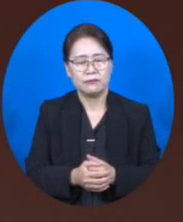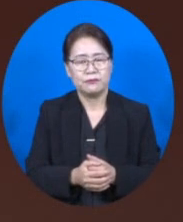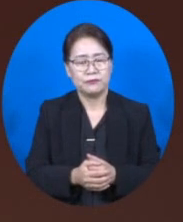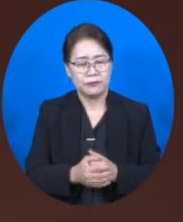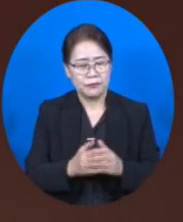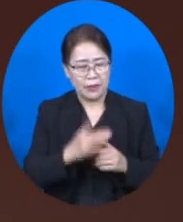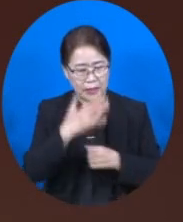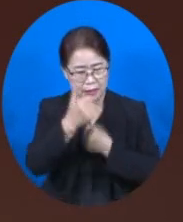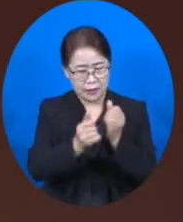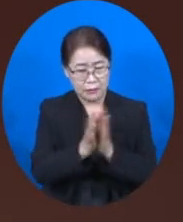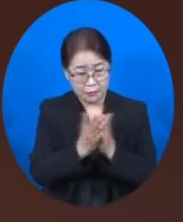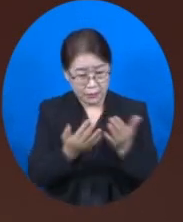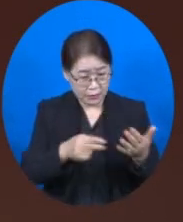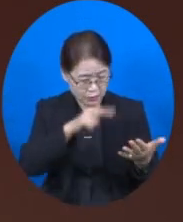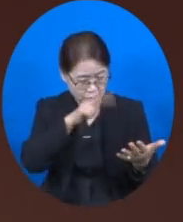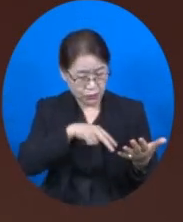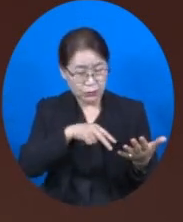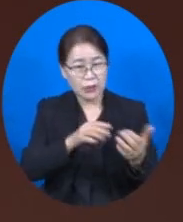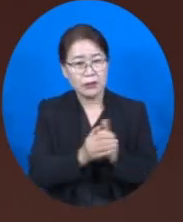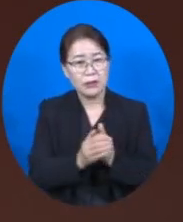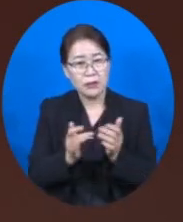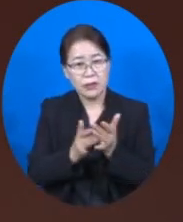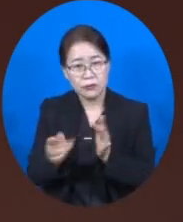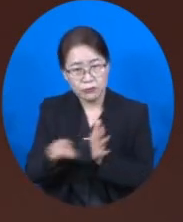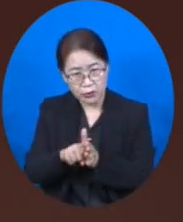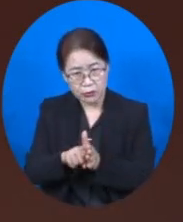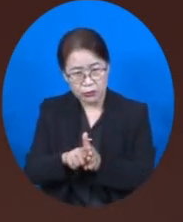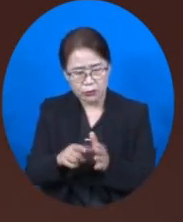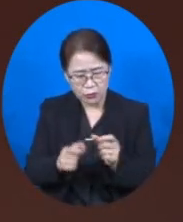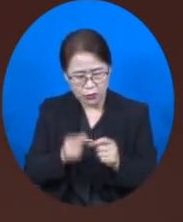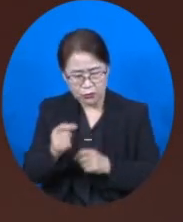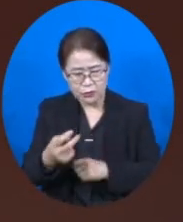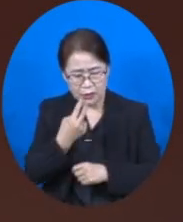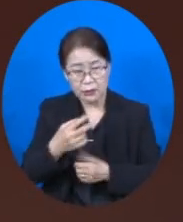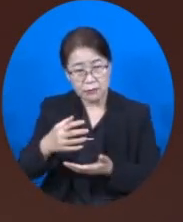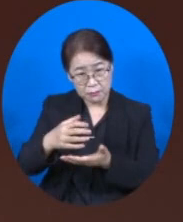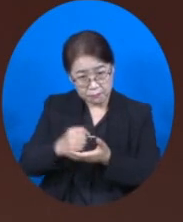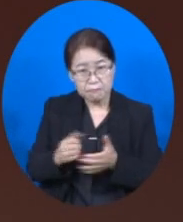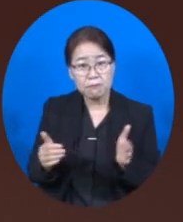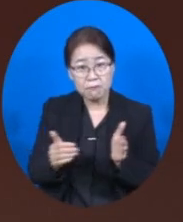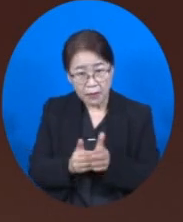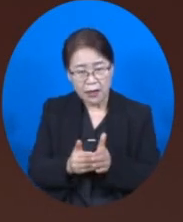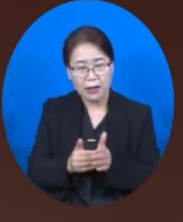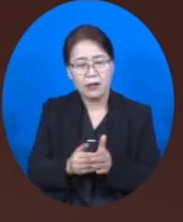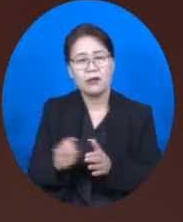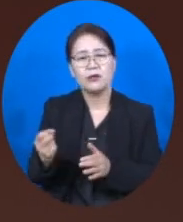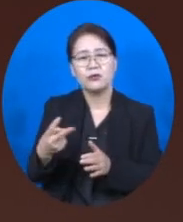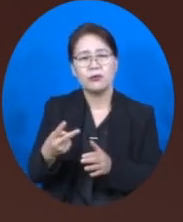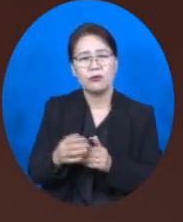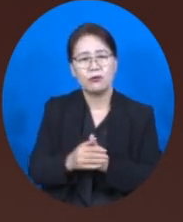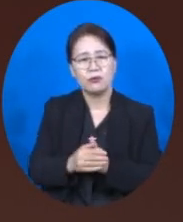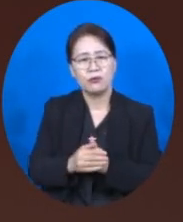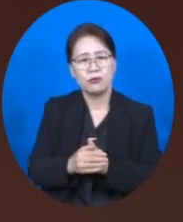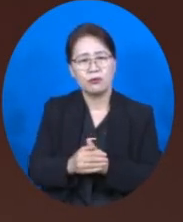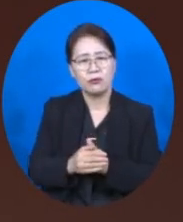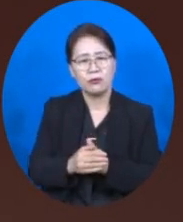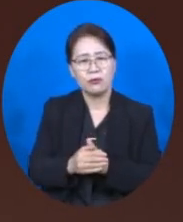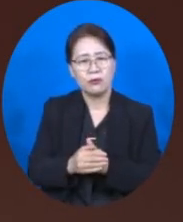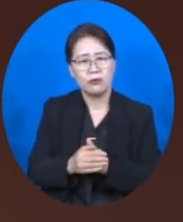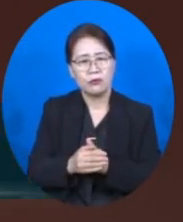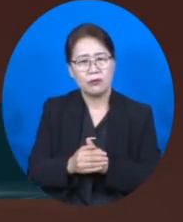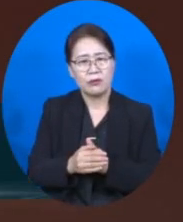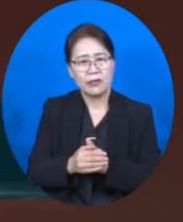되면 우리는 예수를 믿음으로 영생을 얻었습니다 또 우리가 사랑하는 말씀이 있잖아요